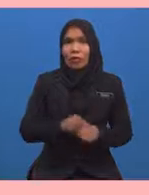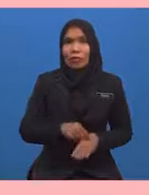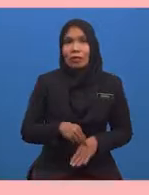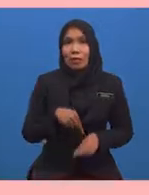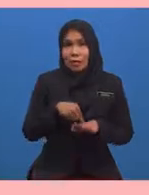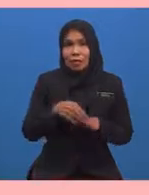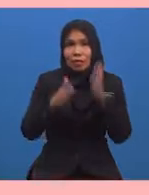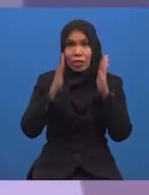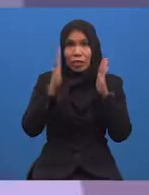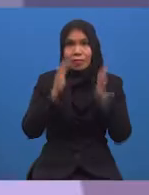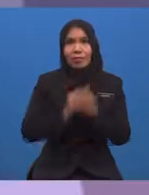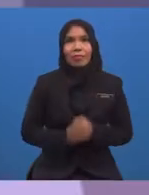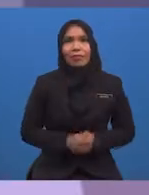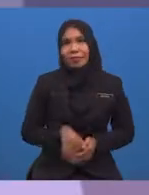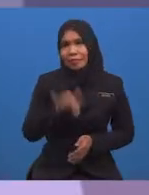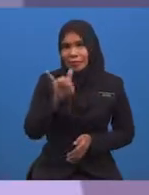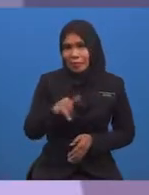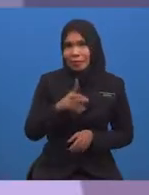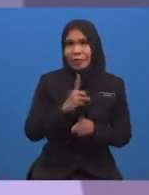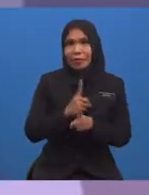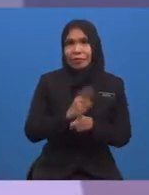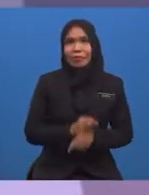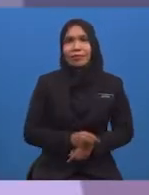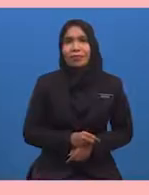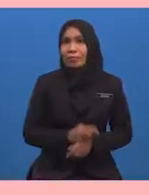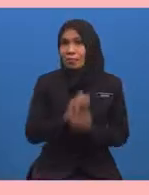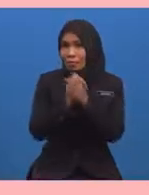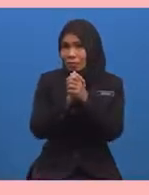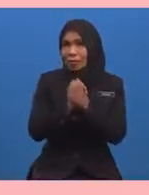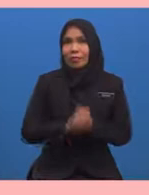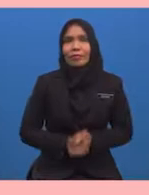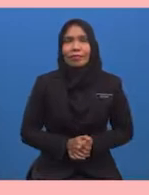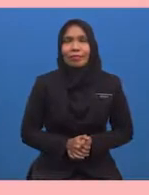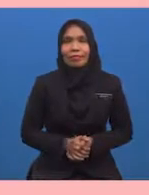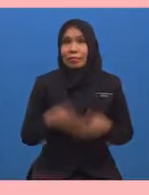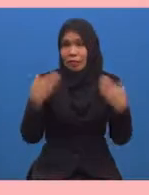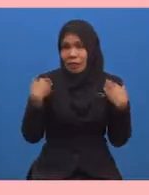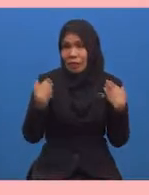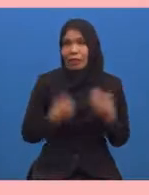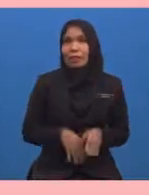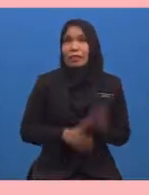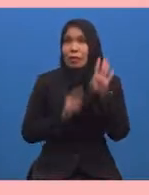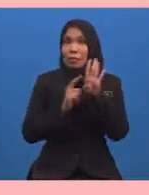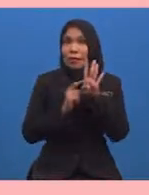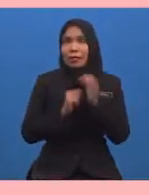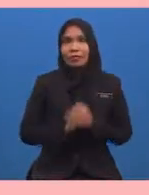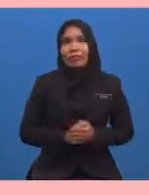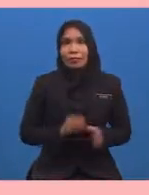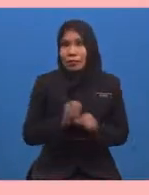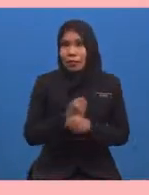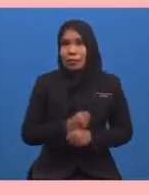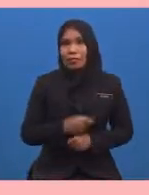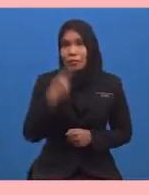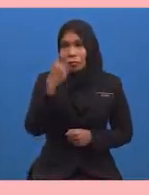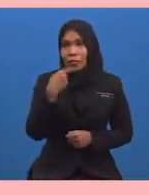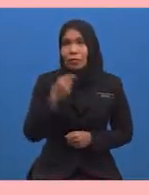lepas? Ya, betul murid-murid. Syabas. Terdapat empat bentuk muka bumi di Malaysia